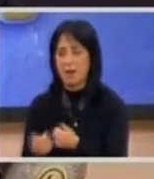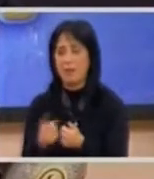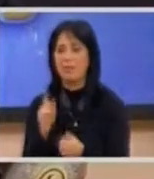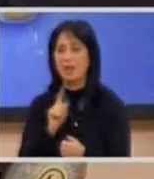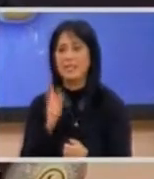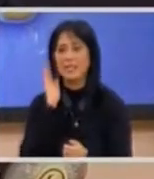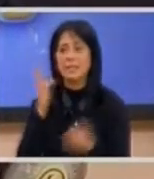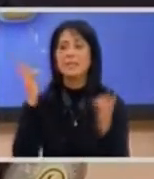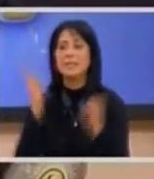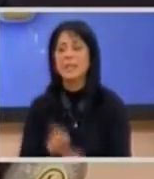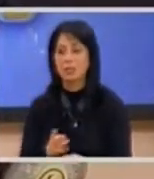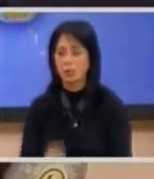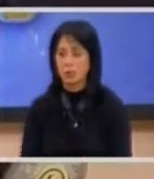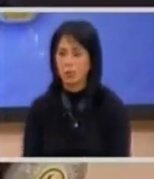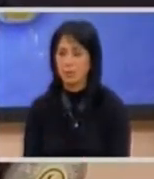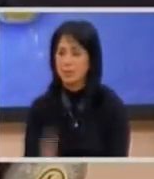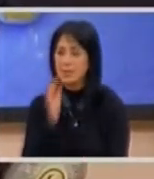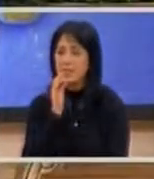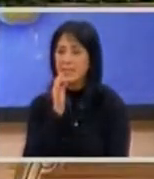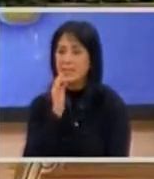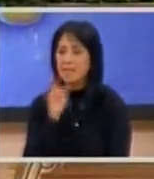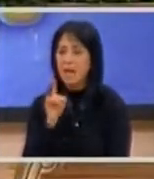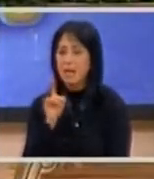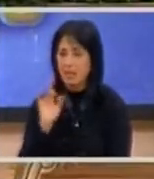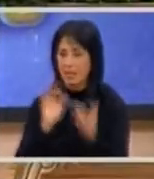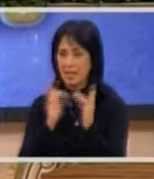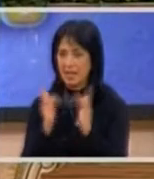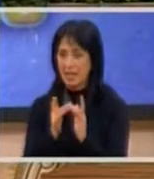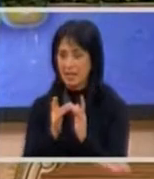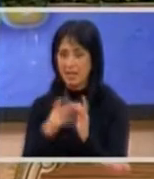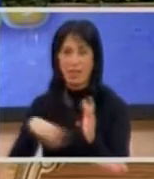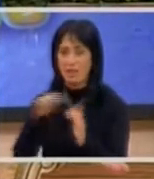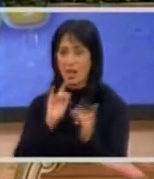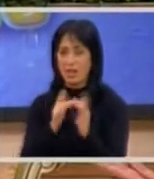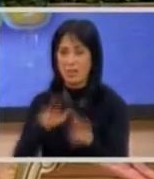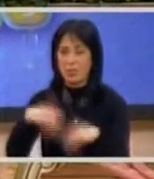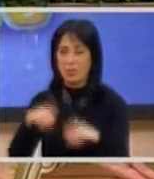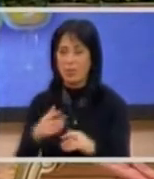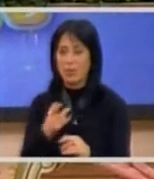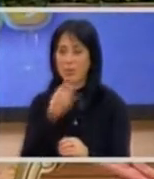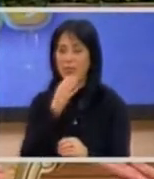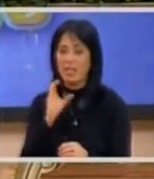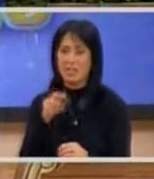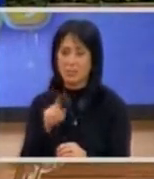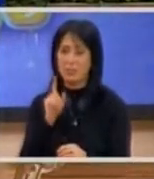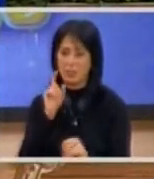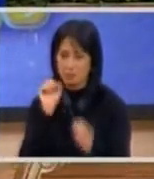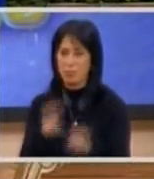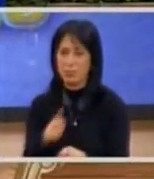იქნება საჭირო. ანუ ყველა შემთხვევაში, ხო. ხო, სანამ ინტერნეტი ყველას არ აქვს ამის საშუალება, SMS-ით შეიძლება.